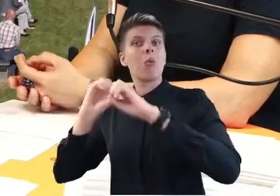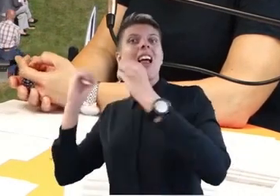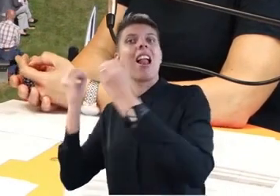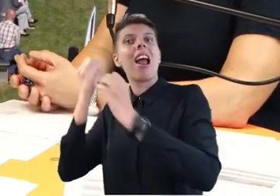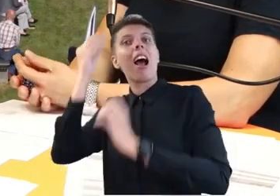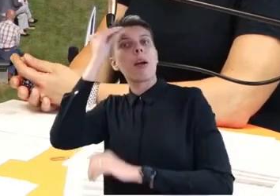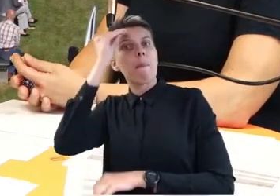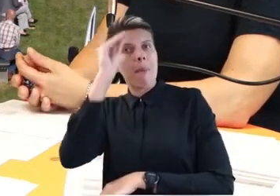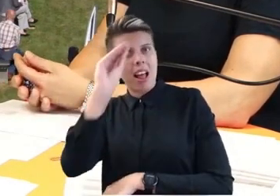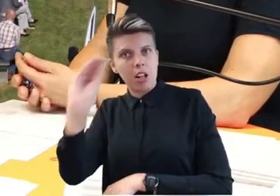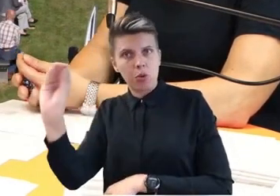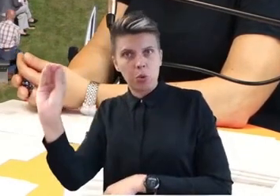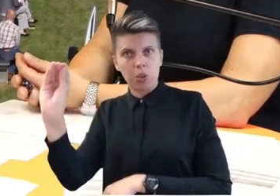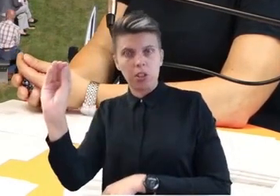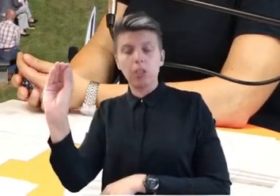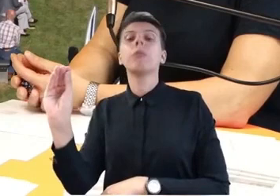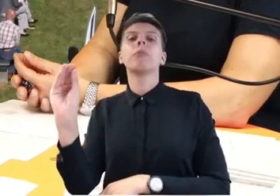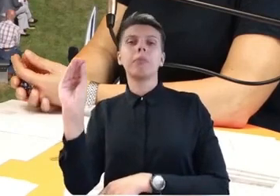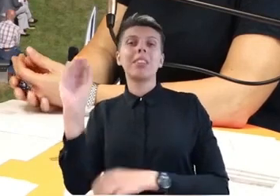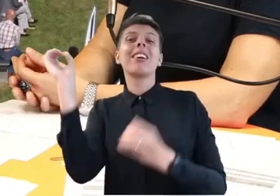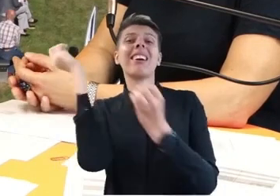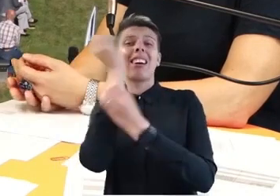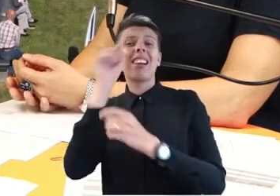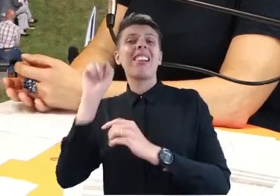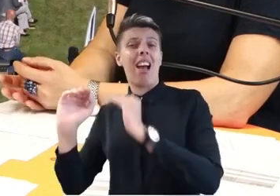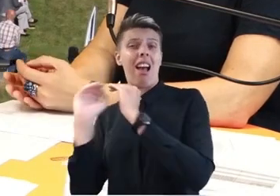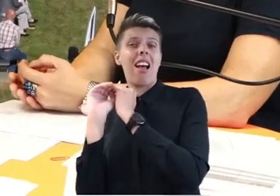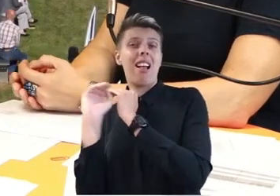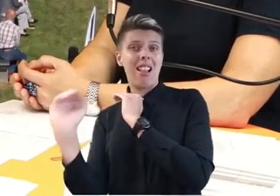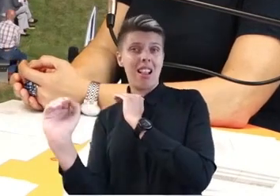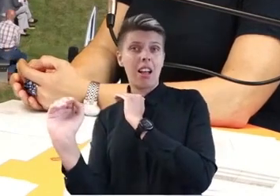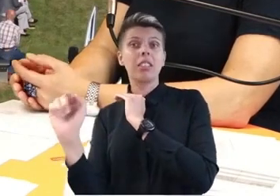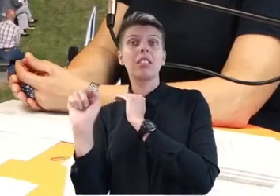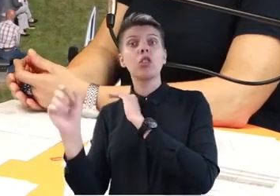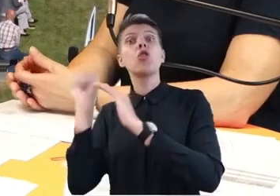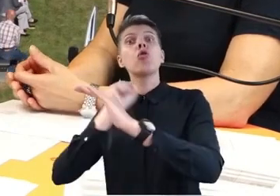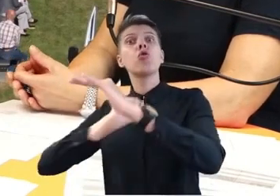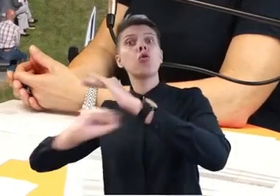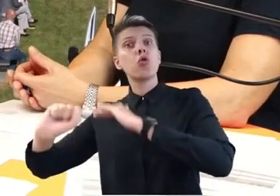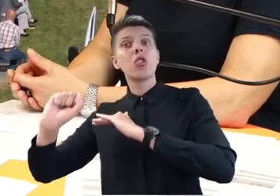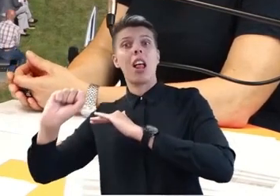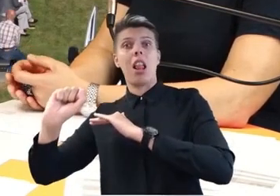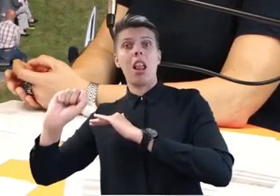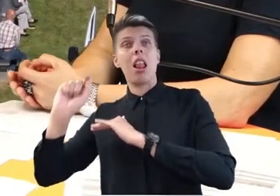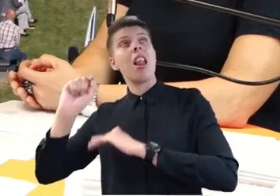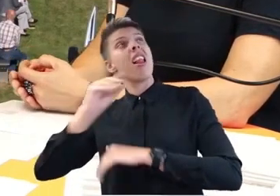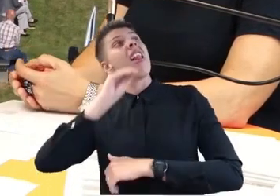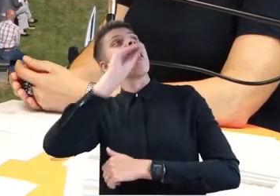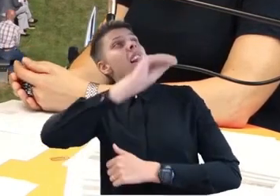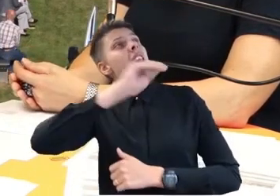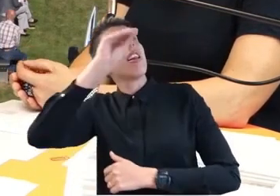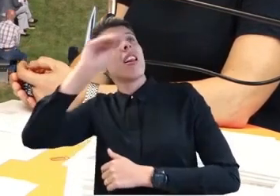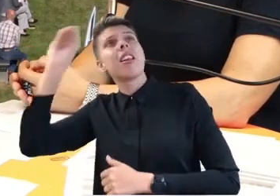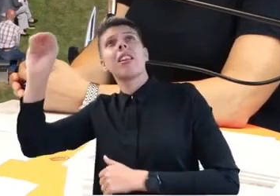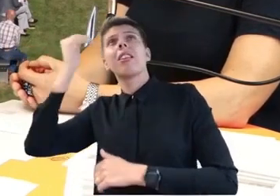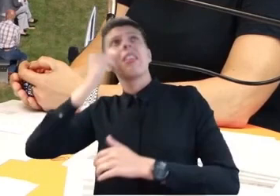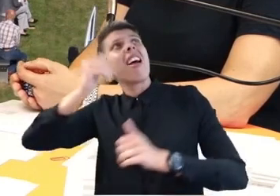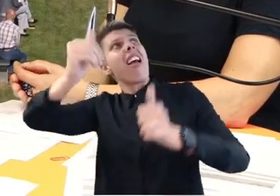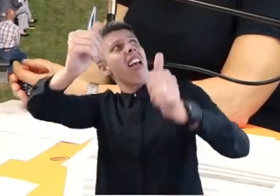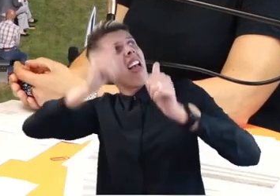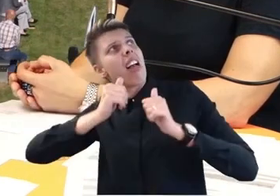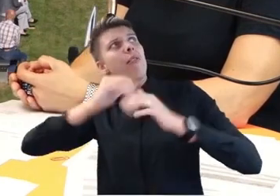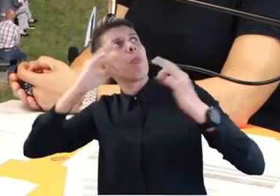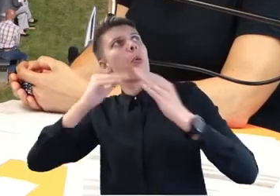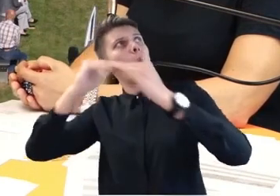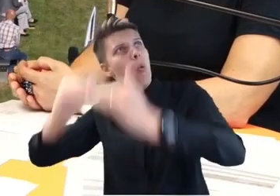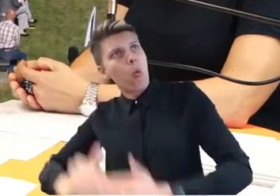und jetzt muss man wissen dass der libanon sehr schnell die internationale gemeinschaft um hilfe ersucht hat konkret